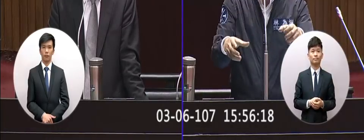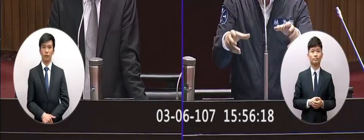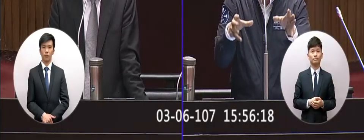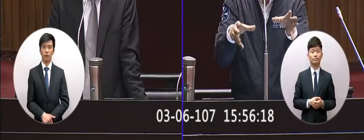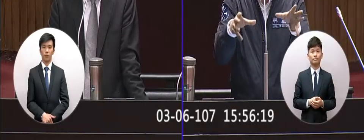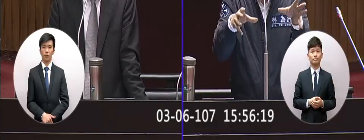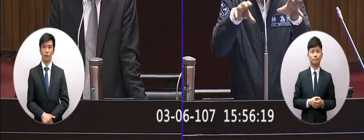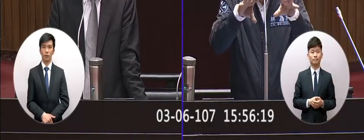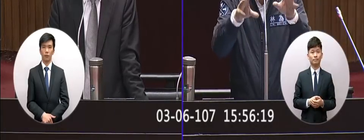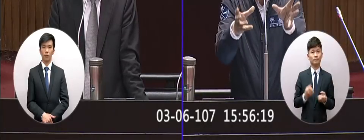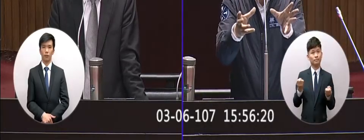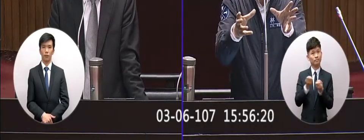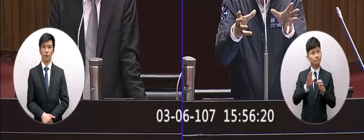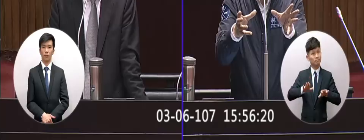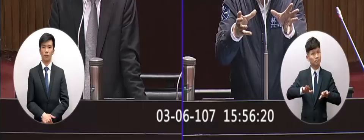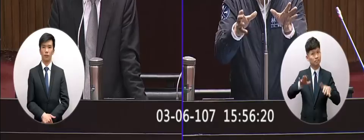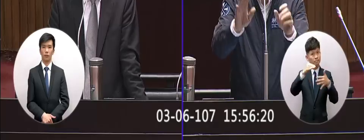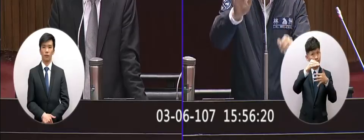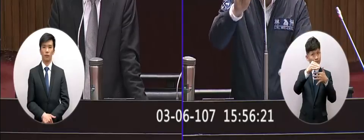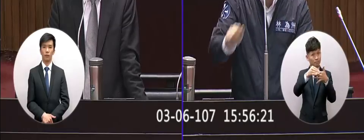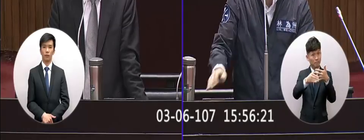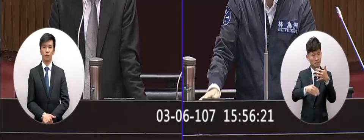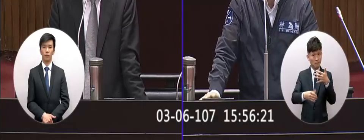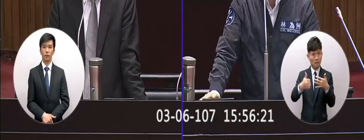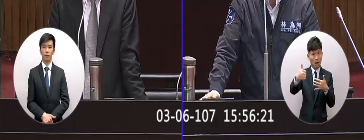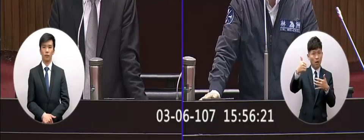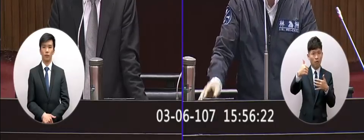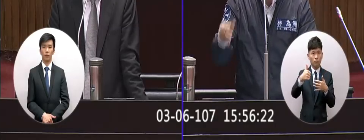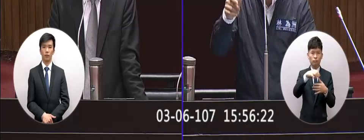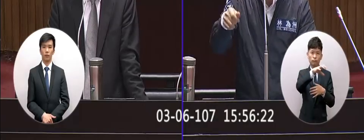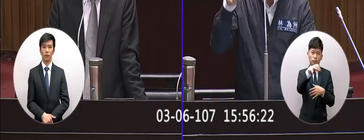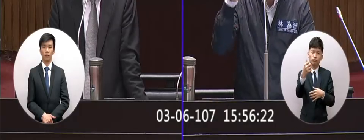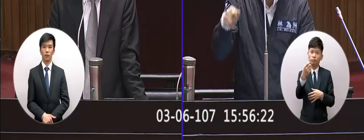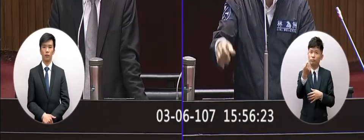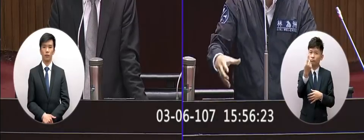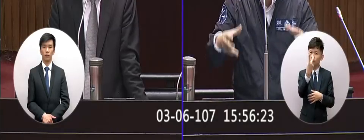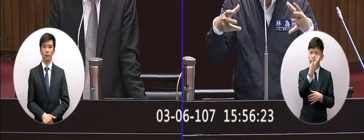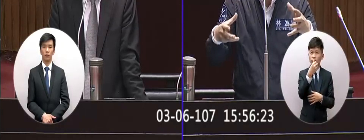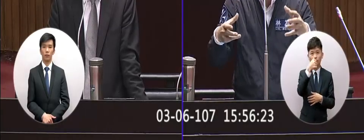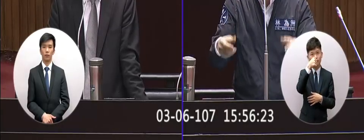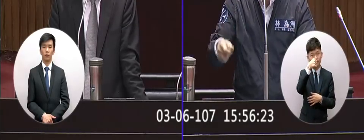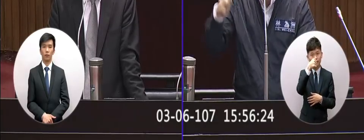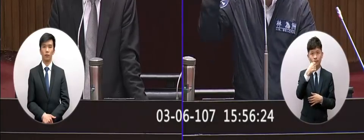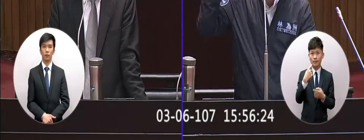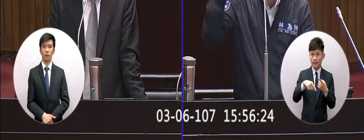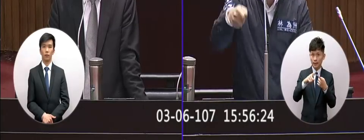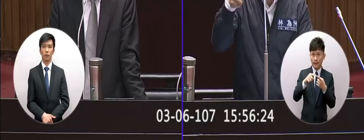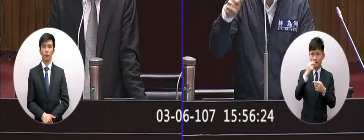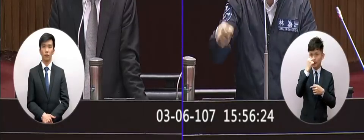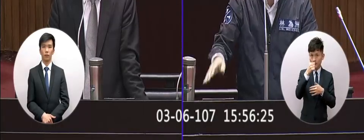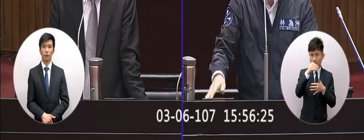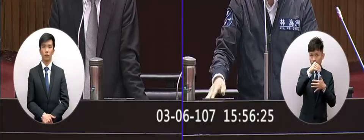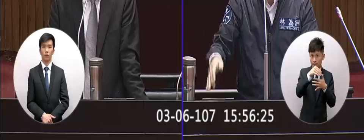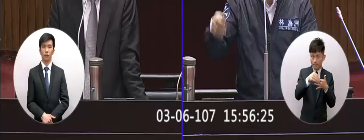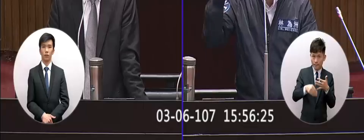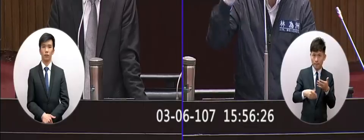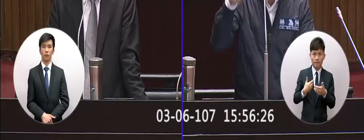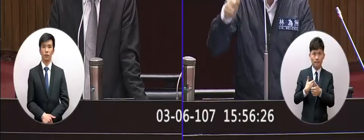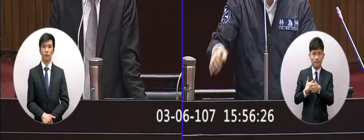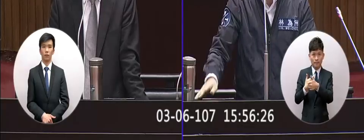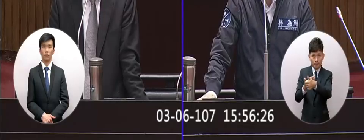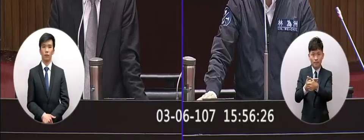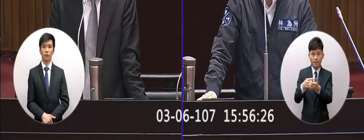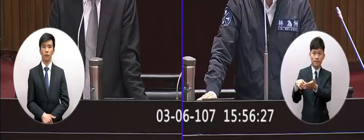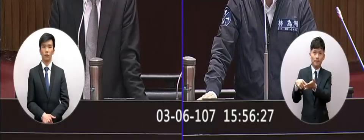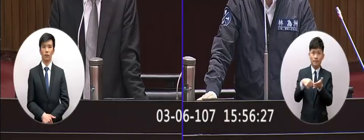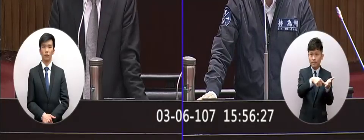够发展条件这样的条件的地方不多，我们更应该要有一个特别条例来加速它，来鼓